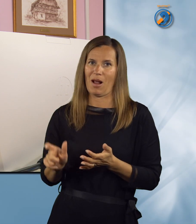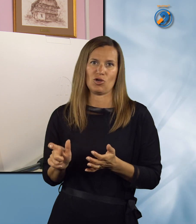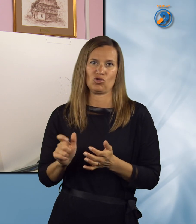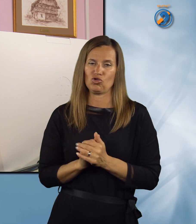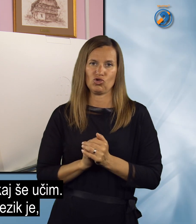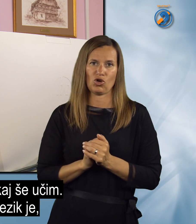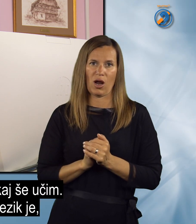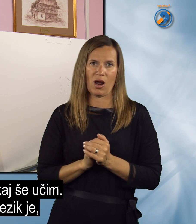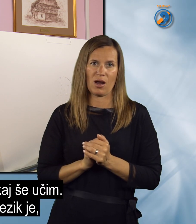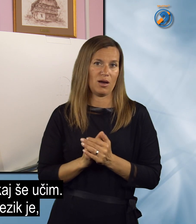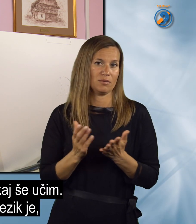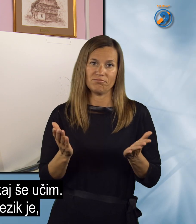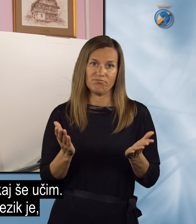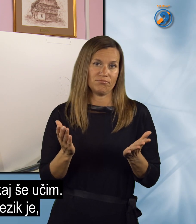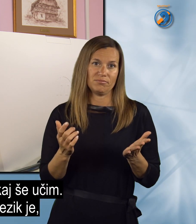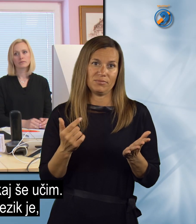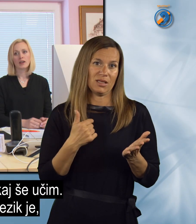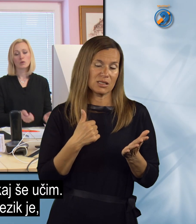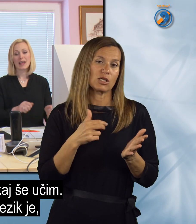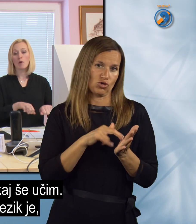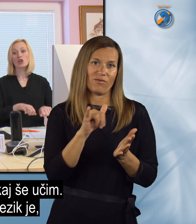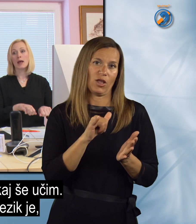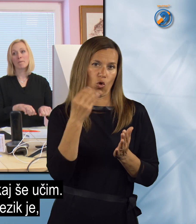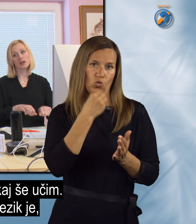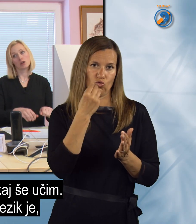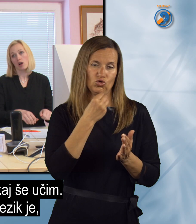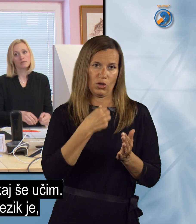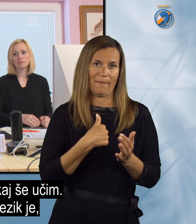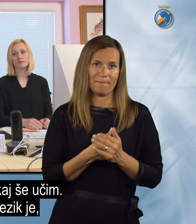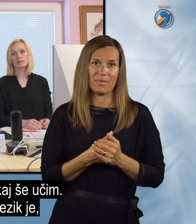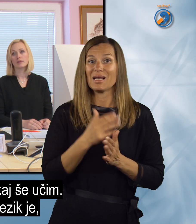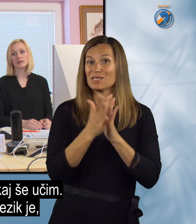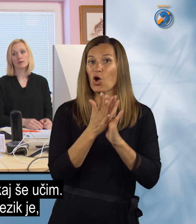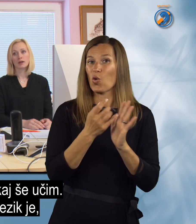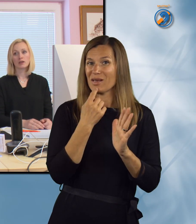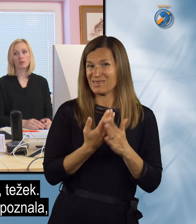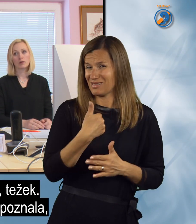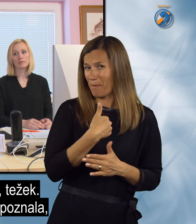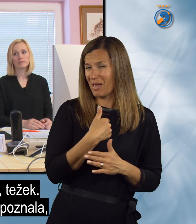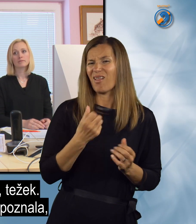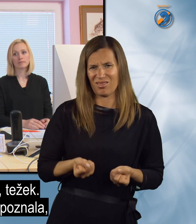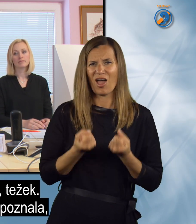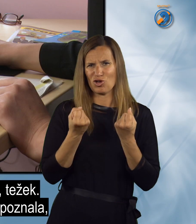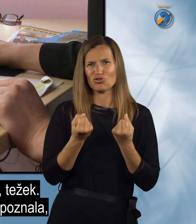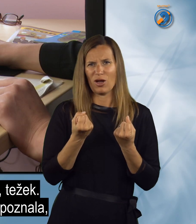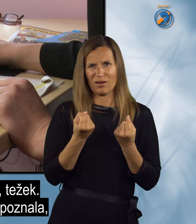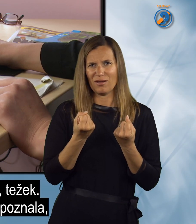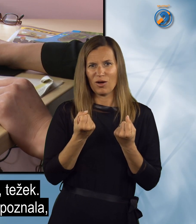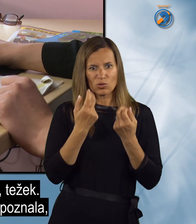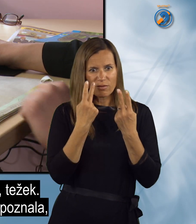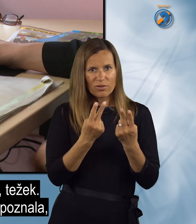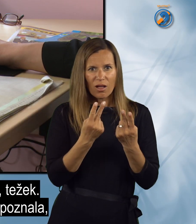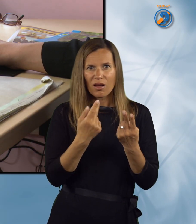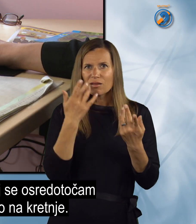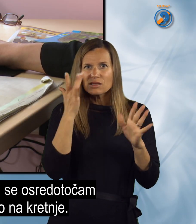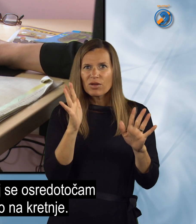tolmača. Tako da ja, jaz se še v bistvu tukaj učim. Znakovni jezik vse za mene je težek. V bistvu, ko sem